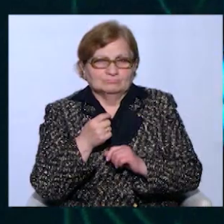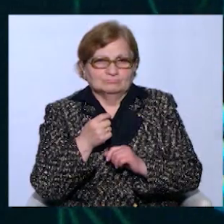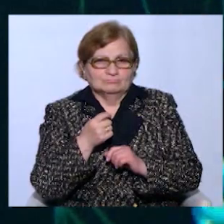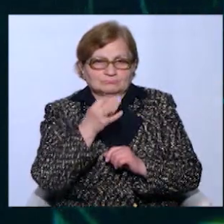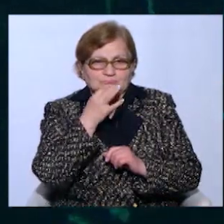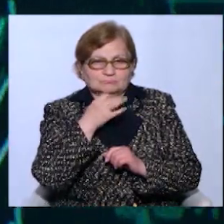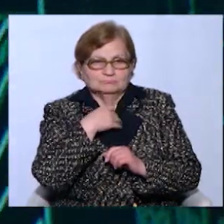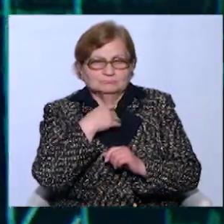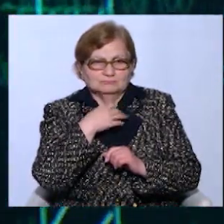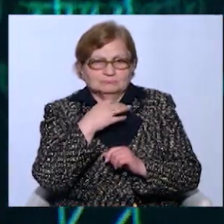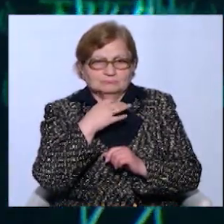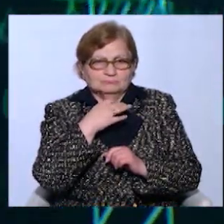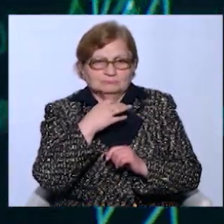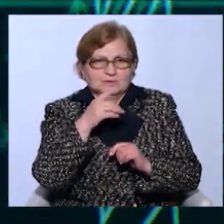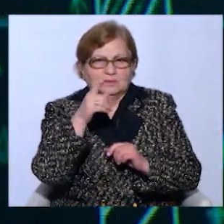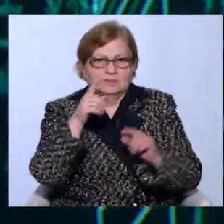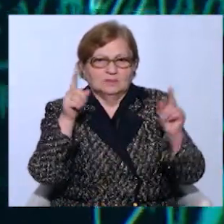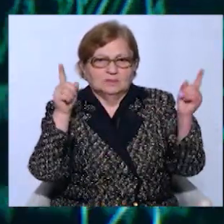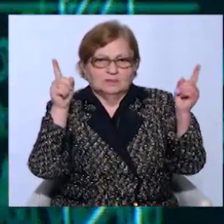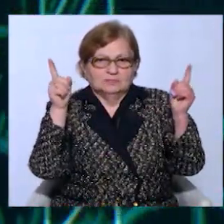გითხარით თქვენ